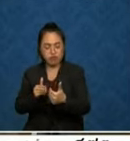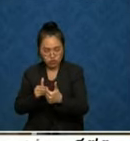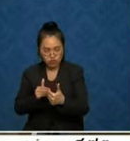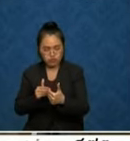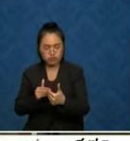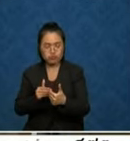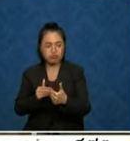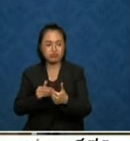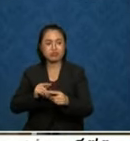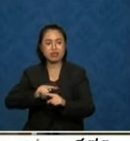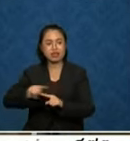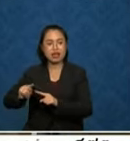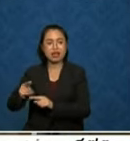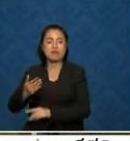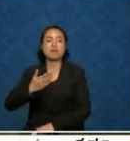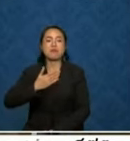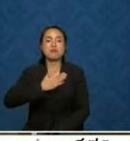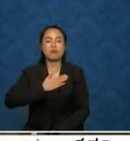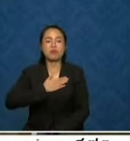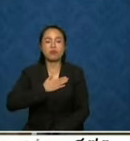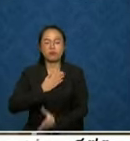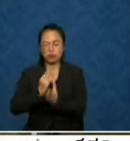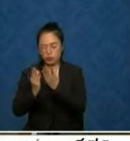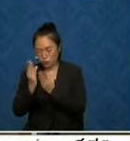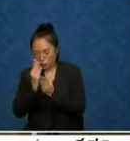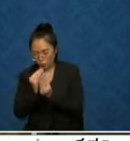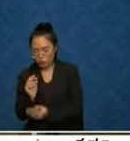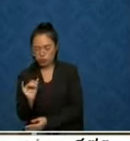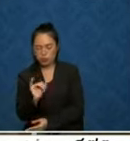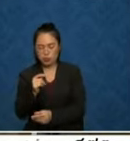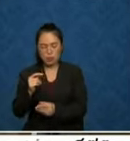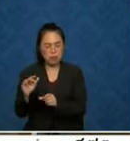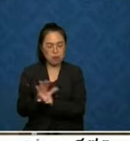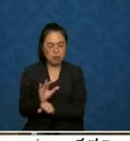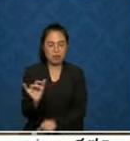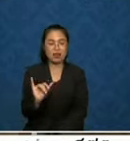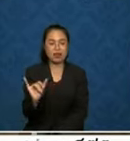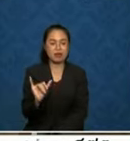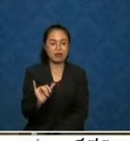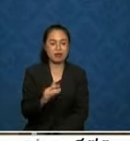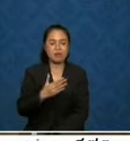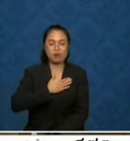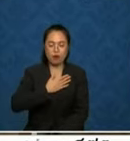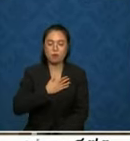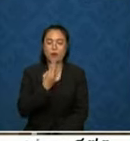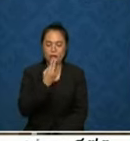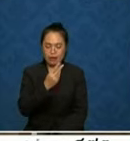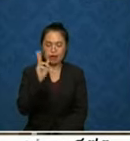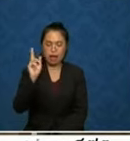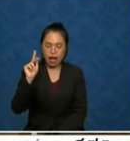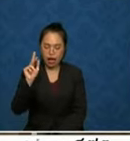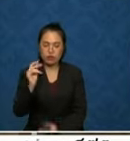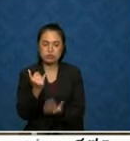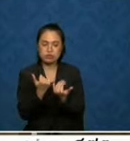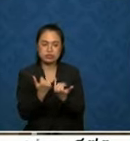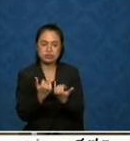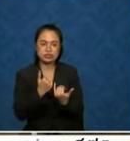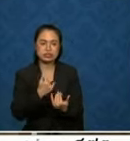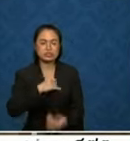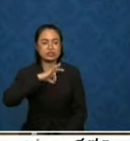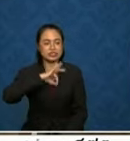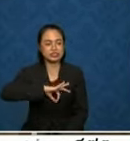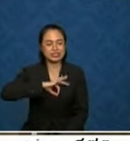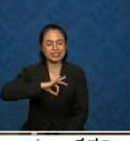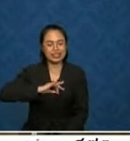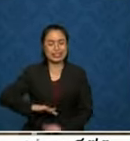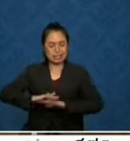ะไรลักษณะนี้ซึ่งผมก็ไม่ได้ศึกษาอะไรมากเท่าที่ควรพอมาเห็นอย่างนี้นะครับผมก็เกิดมาตั้งแต่เ